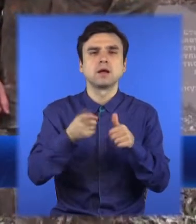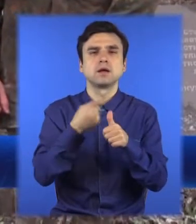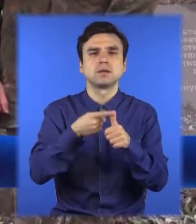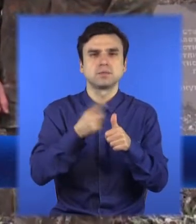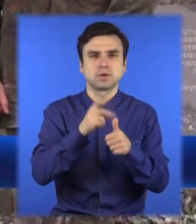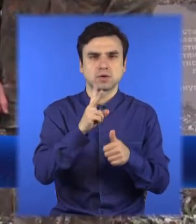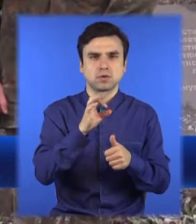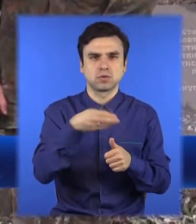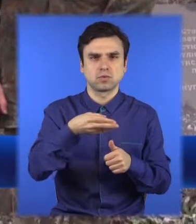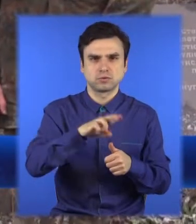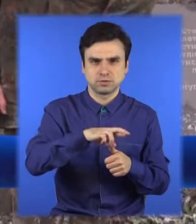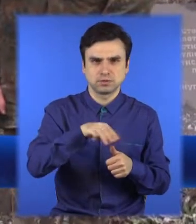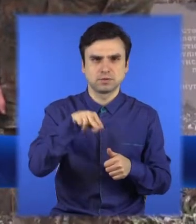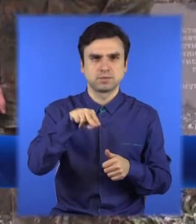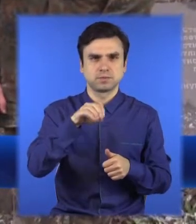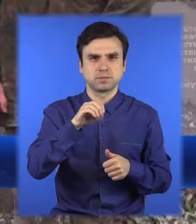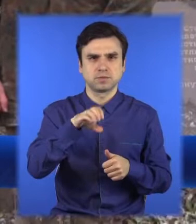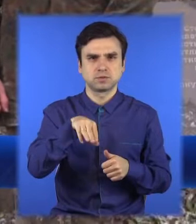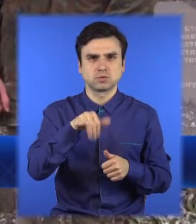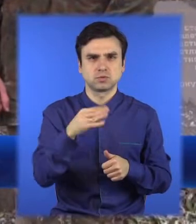Завжди пам'ятаємо і